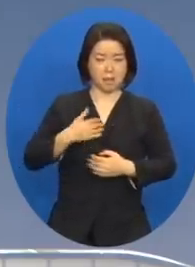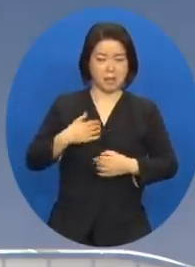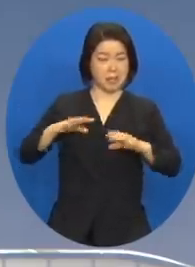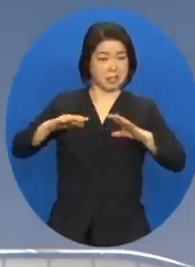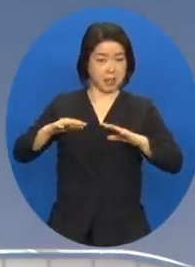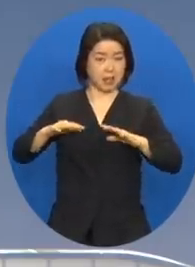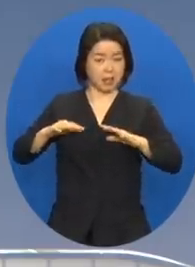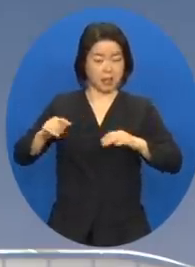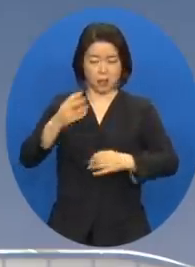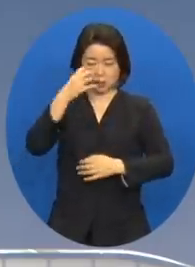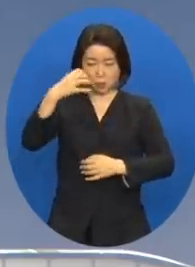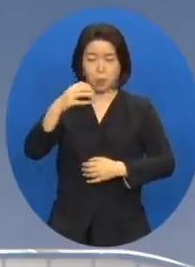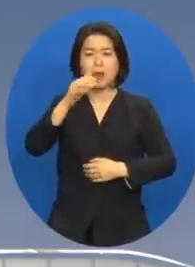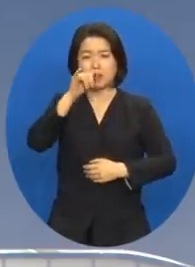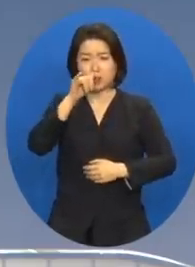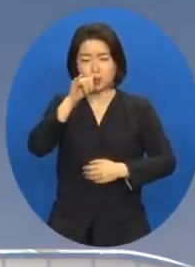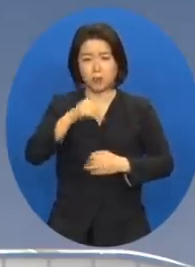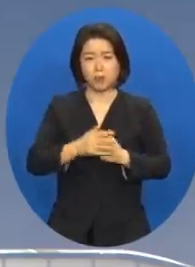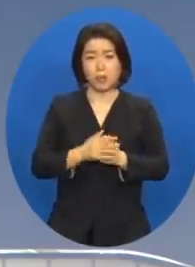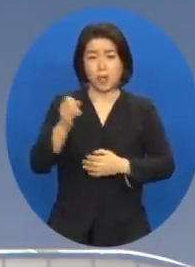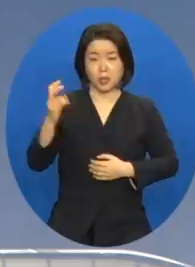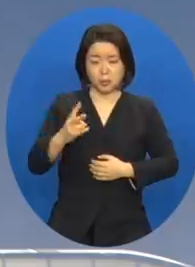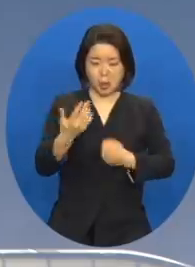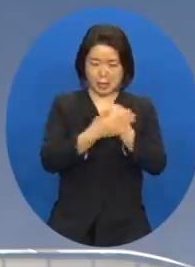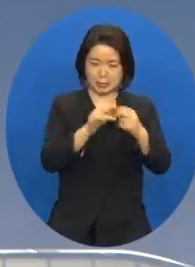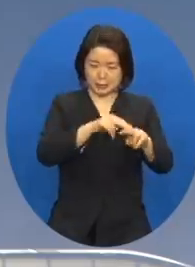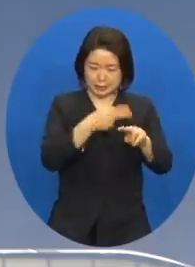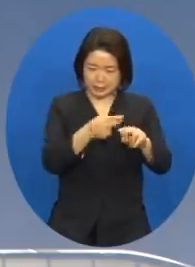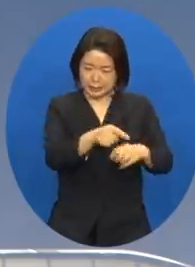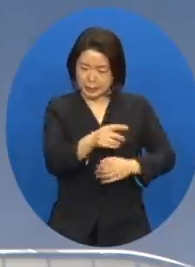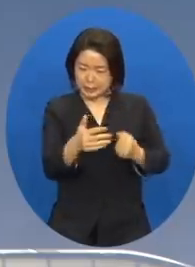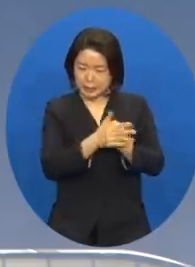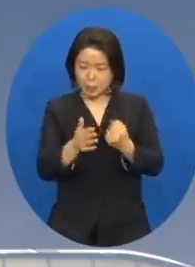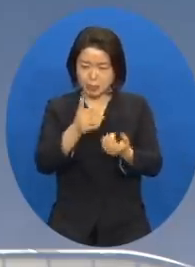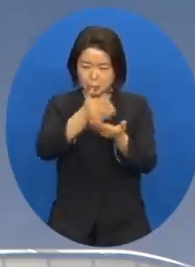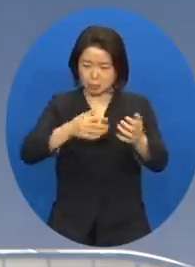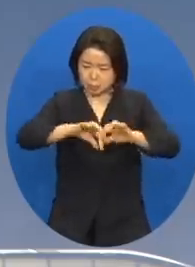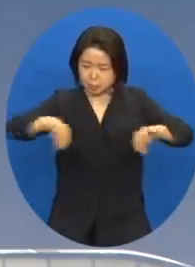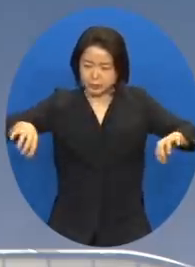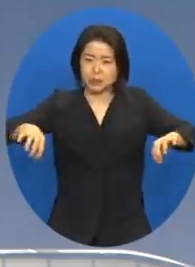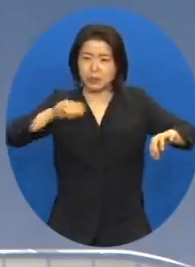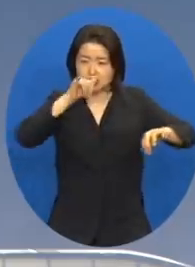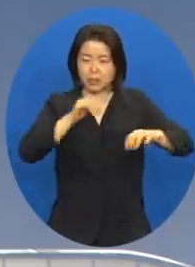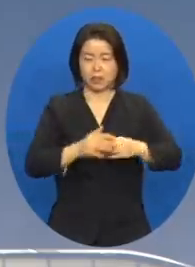자랑하고 교만하고 또 은사 때문에 서로 갈라지는 일이 벌어지는